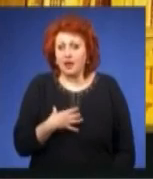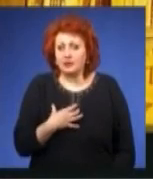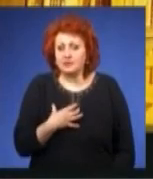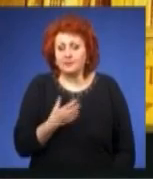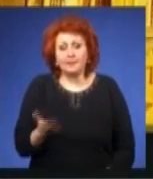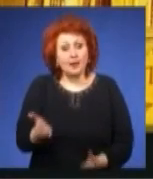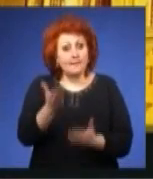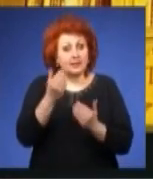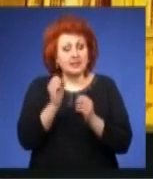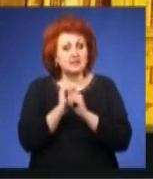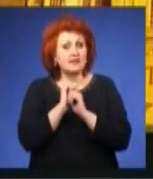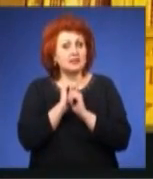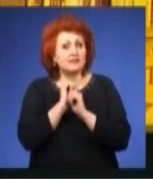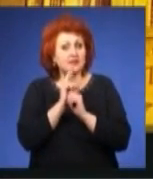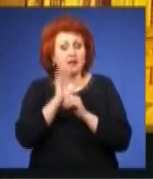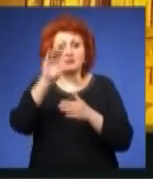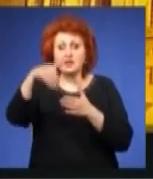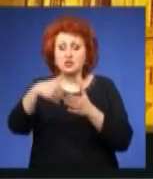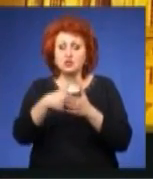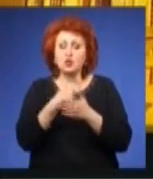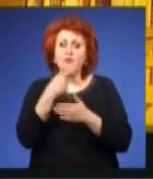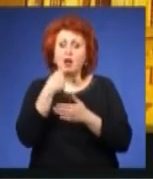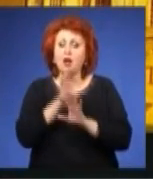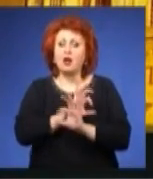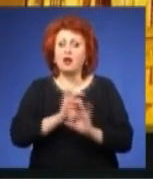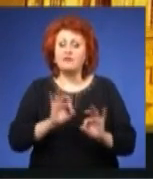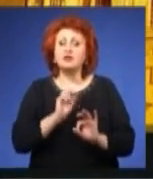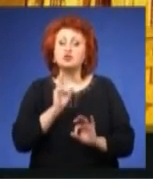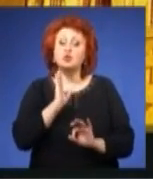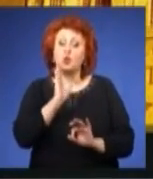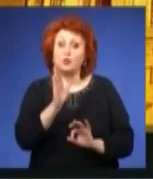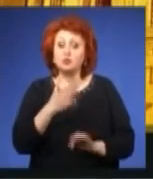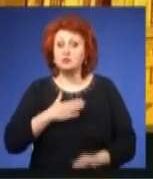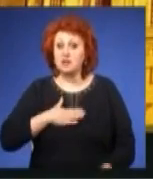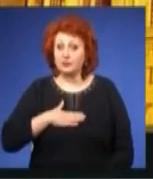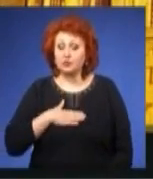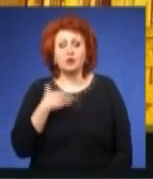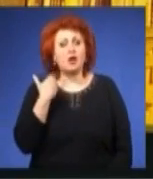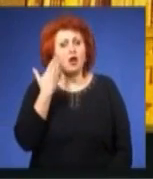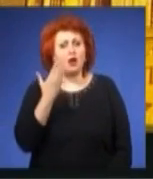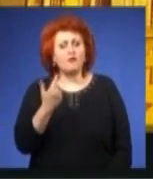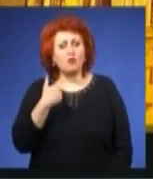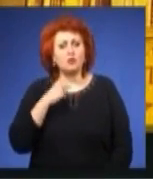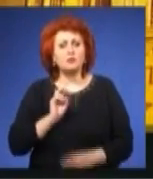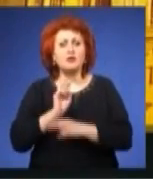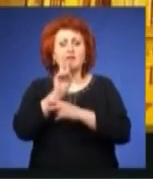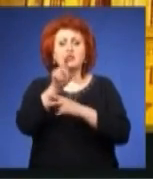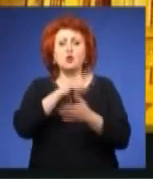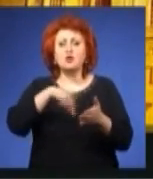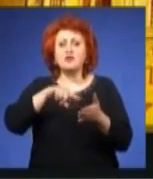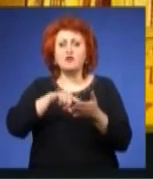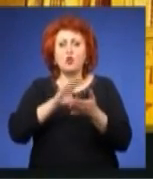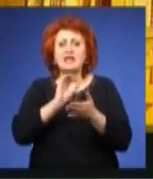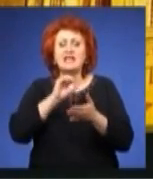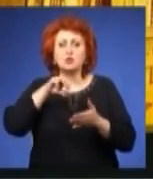страхе. Подозвав 12, Он опять начал им говорить о том, что будет с Ним. Вот, мы восходим в